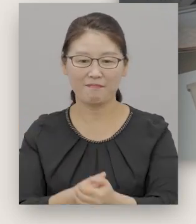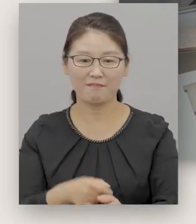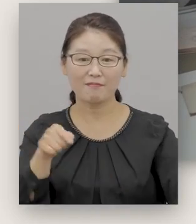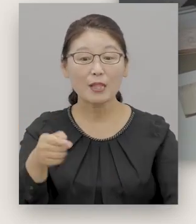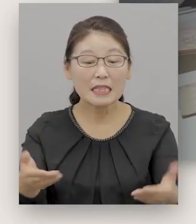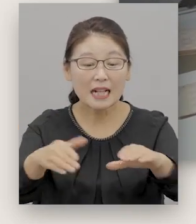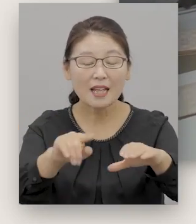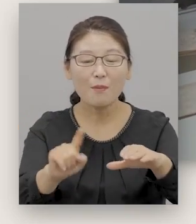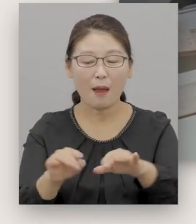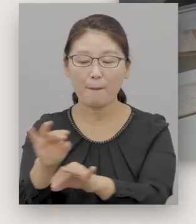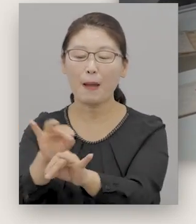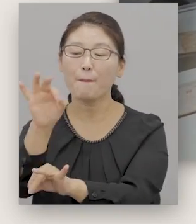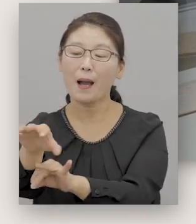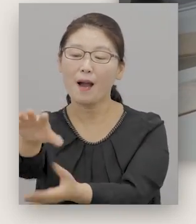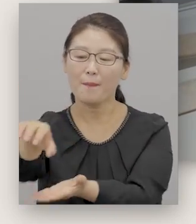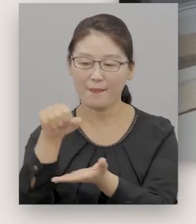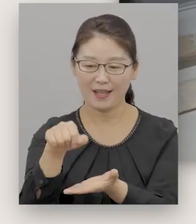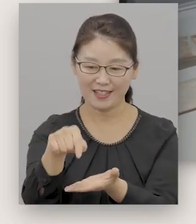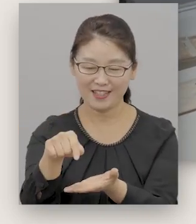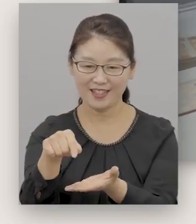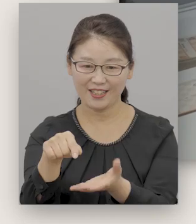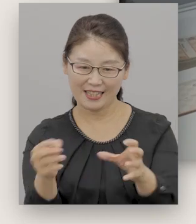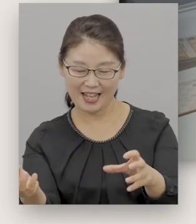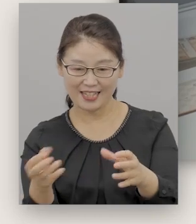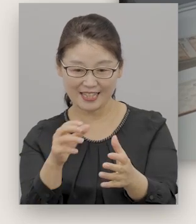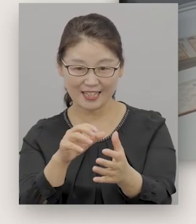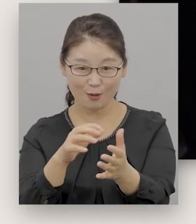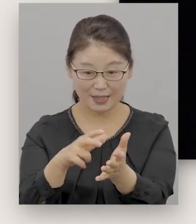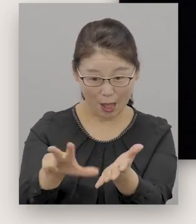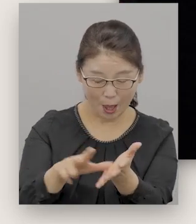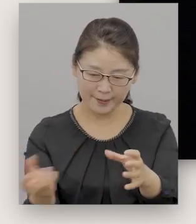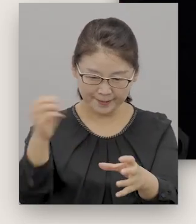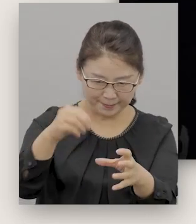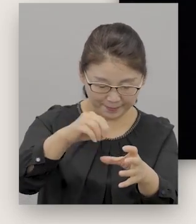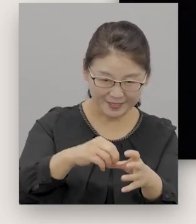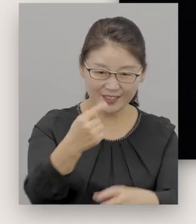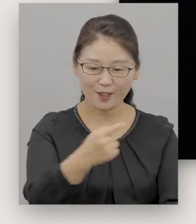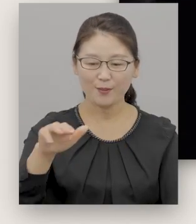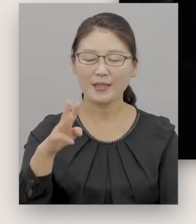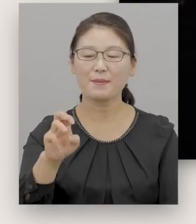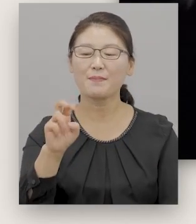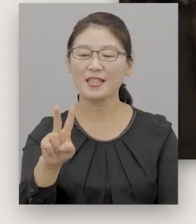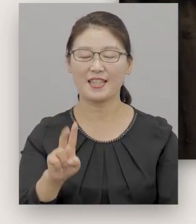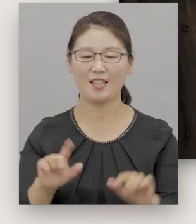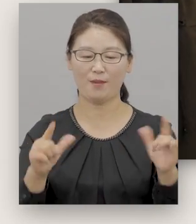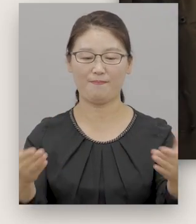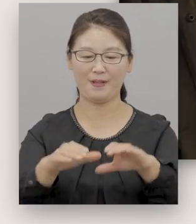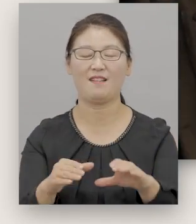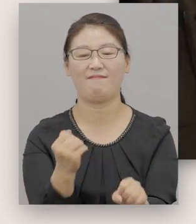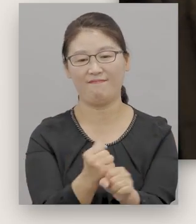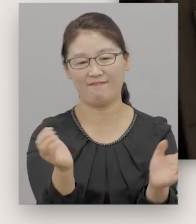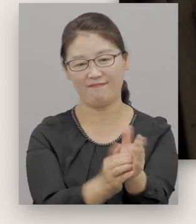안에다가 이제 이 모든 아카이브를 넣어서 1932년 상자가 탄생하게 됩니다. 이 시기에 또 굉장히 중요한 특징